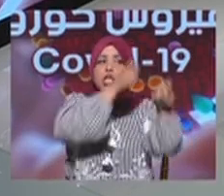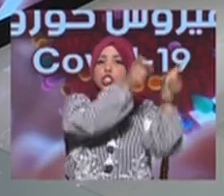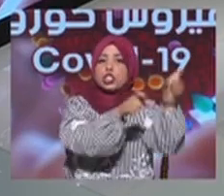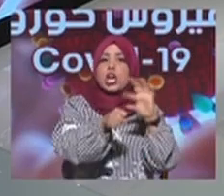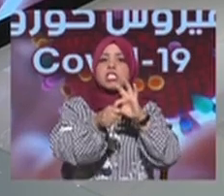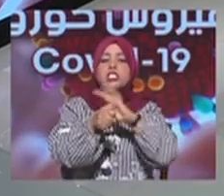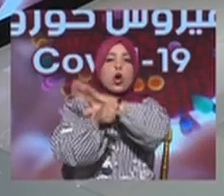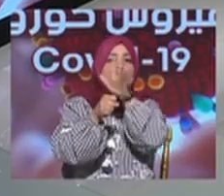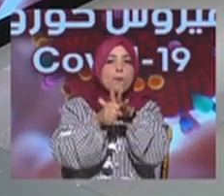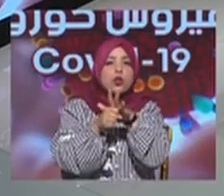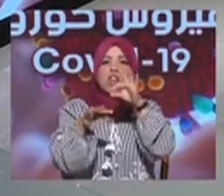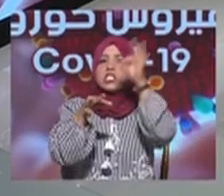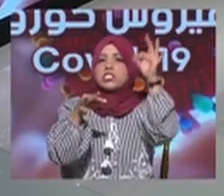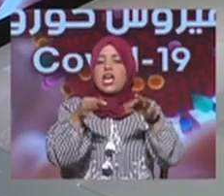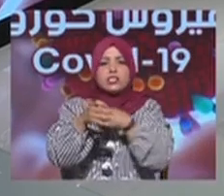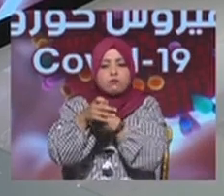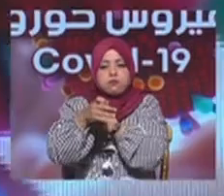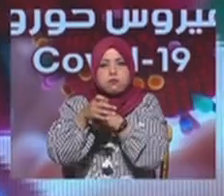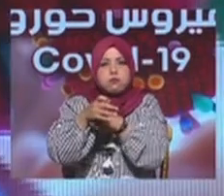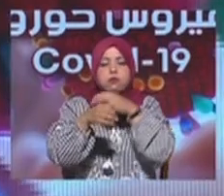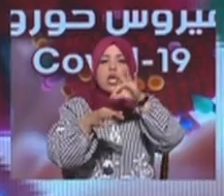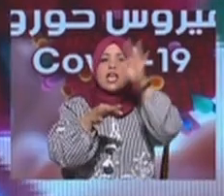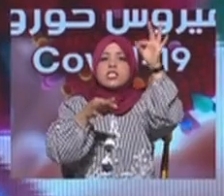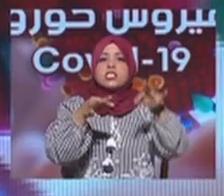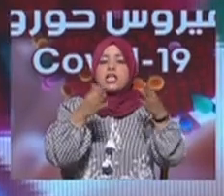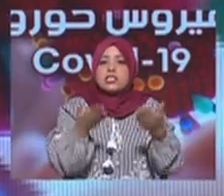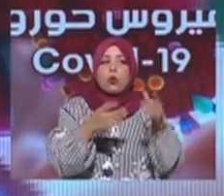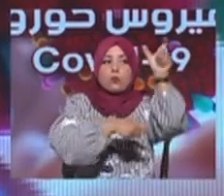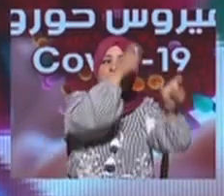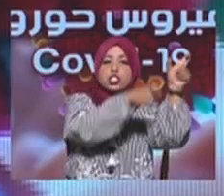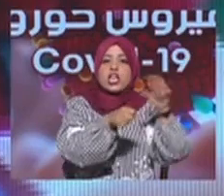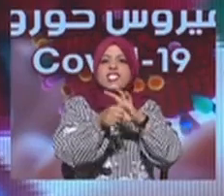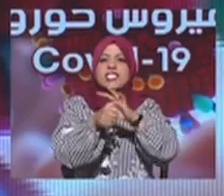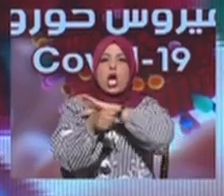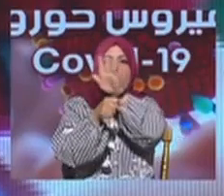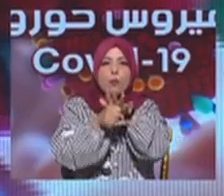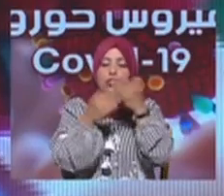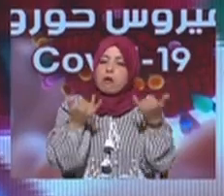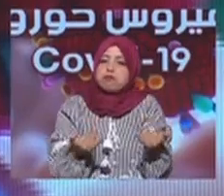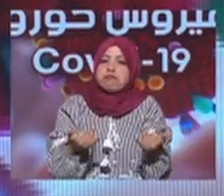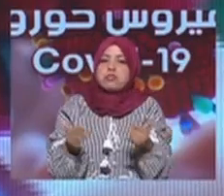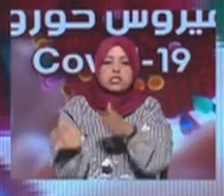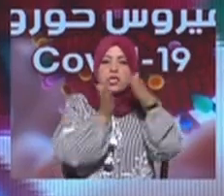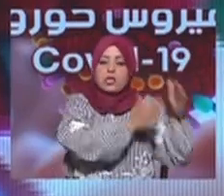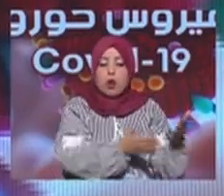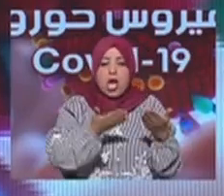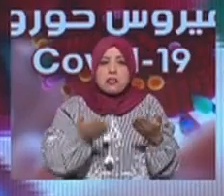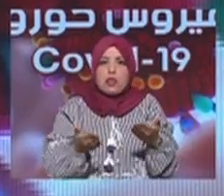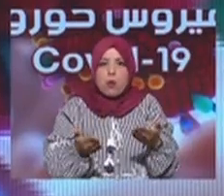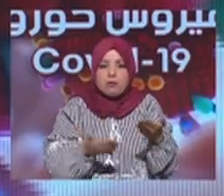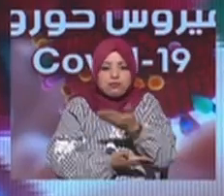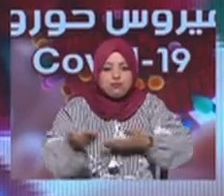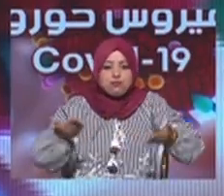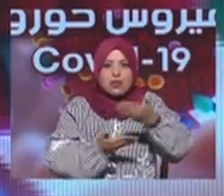اللي قاعدين نستناو، هذيك باش لهين. بعد كي جت فرصه شويه وقت استغليته